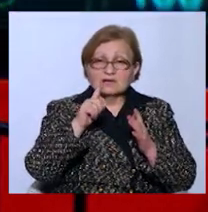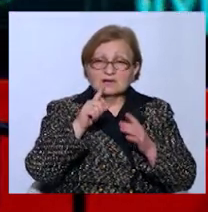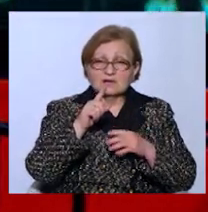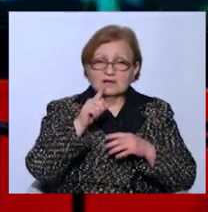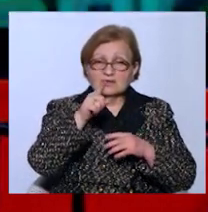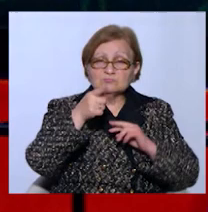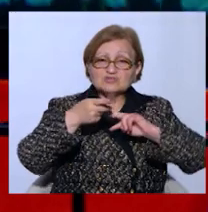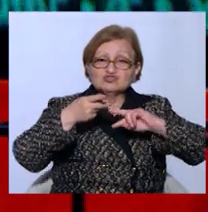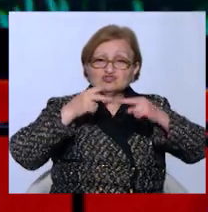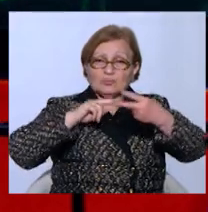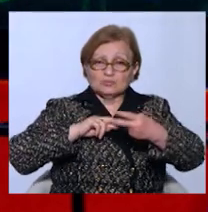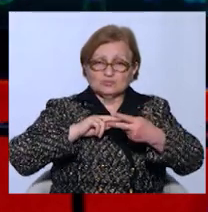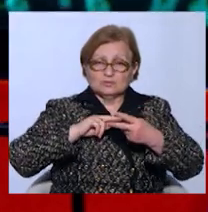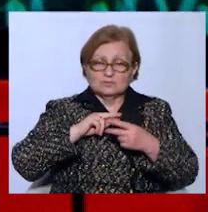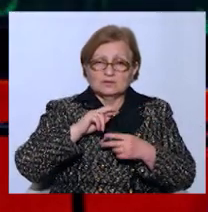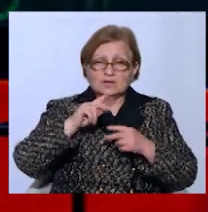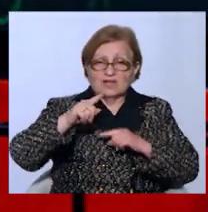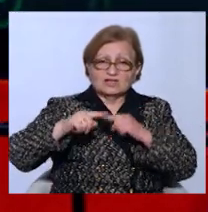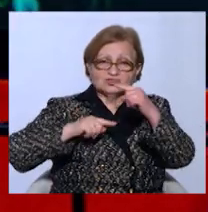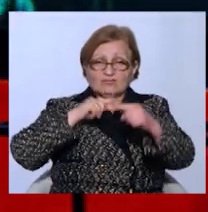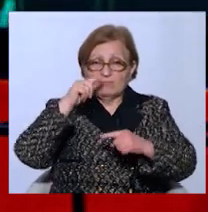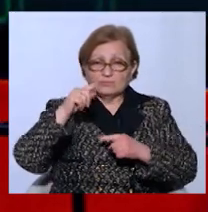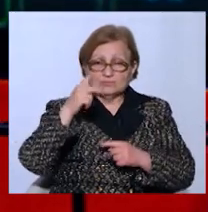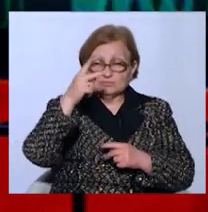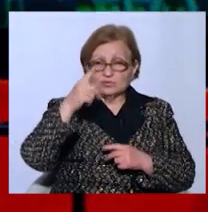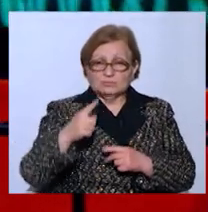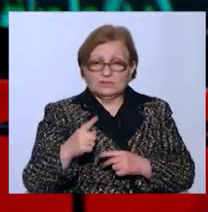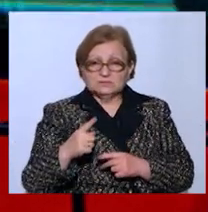იმის შებრუნებულზე, ანუ 2 მე-1-ზე, ანუ